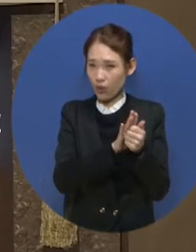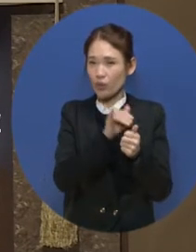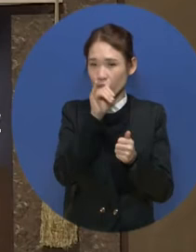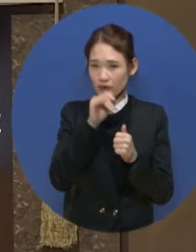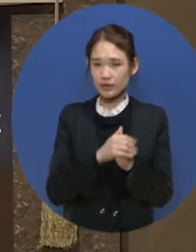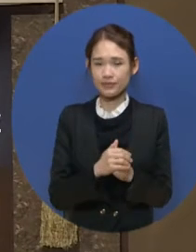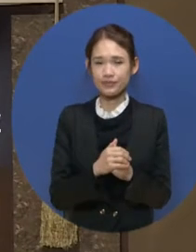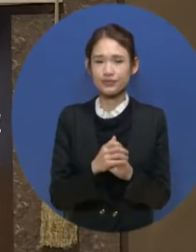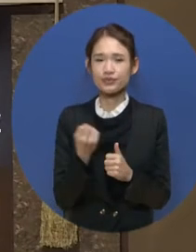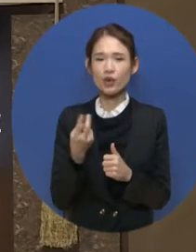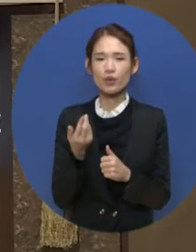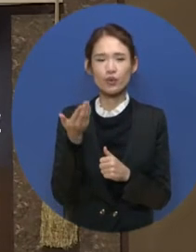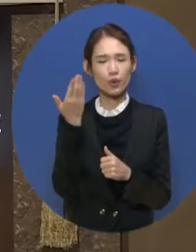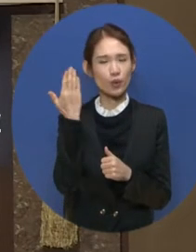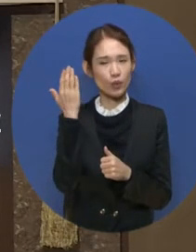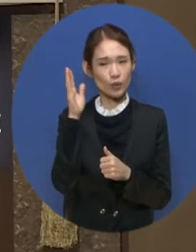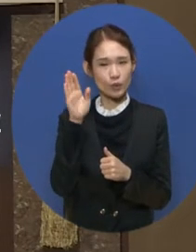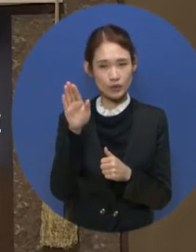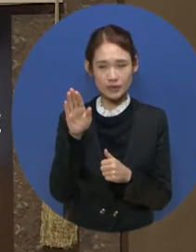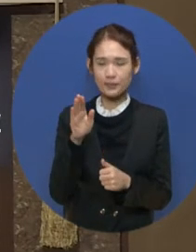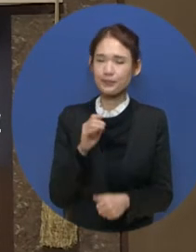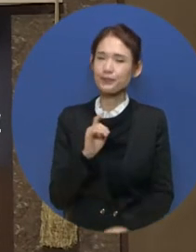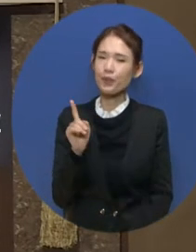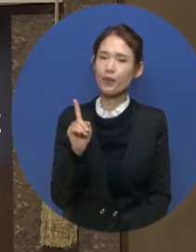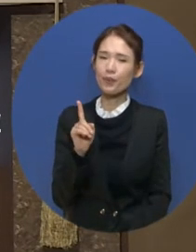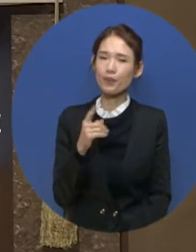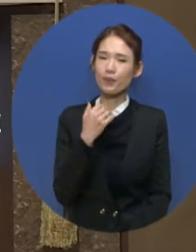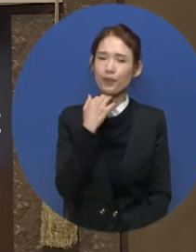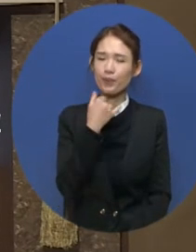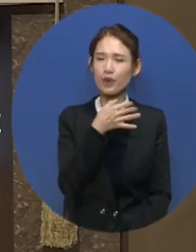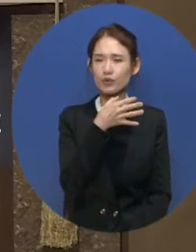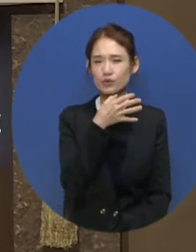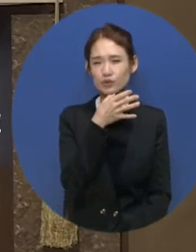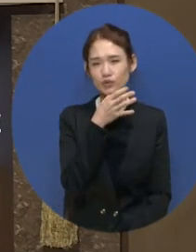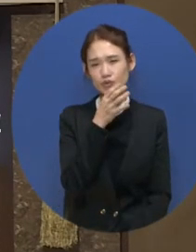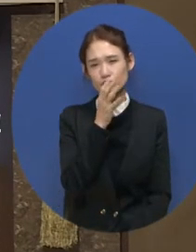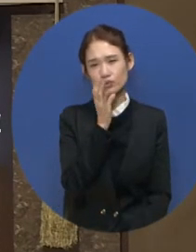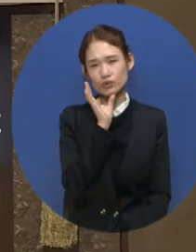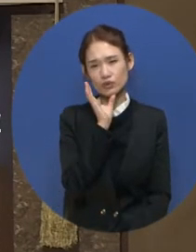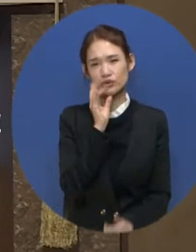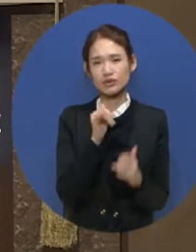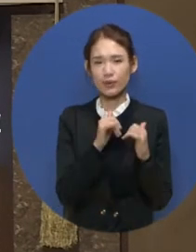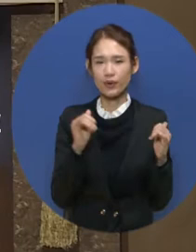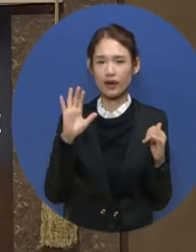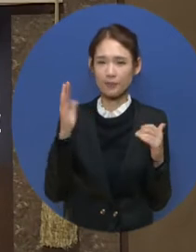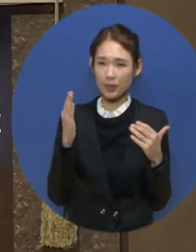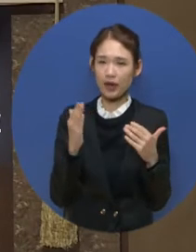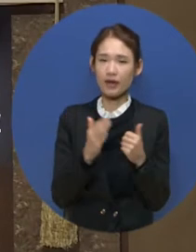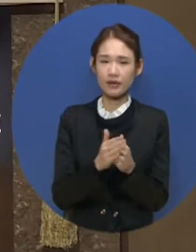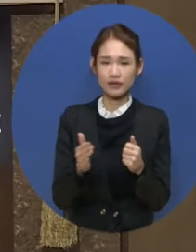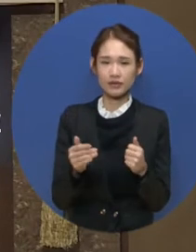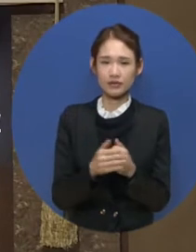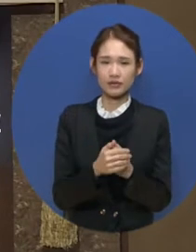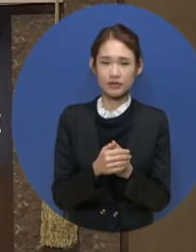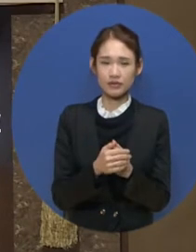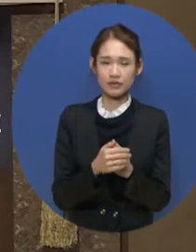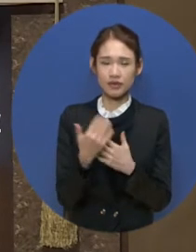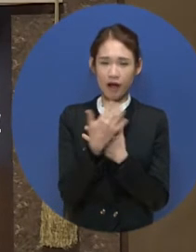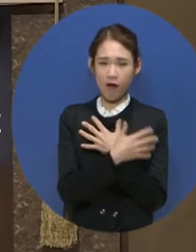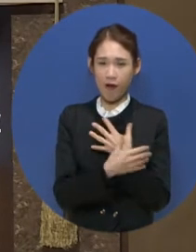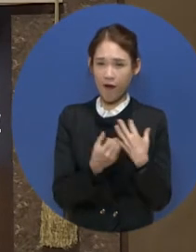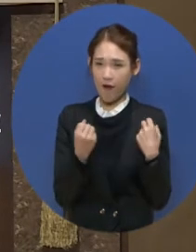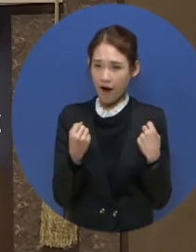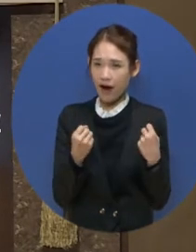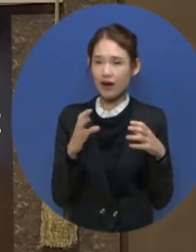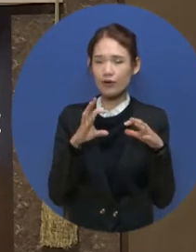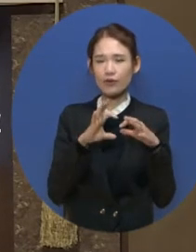어 또 인제 요즈음은 아 이렇게 연세가 되시면 고령화가 되니까 이런 그 건강에 대한